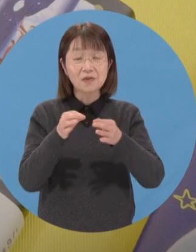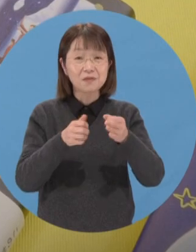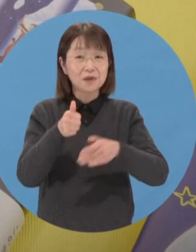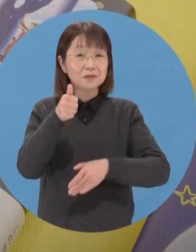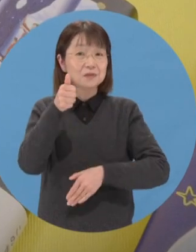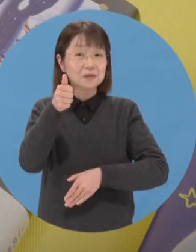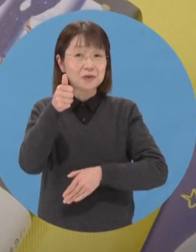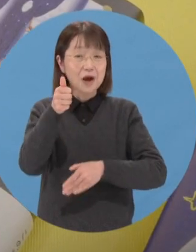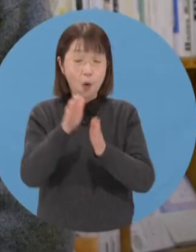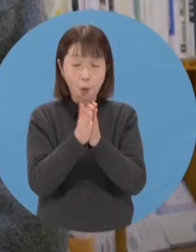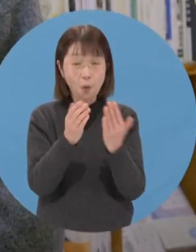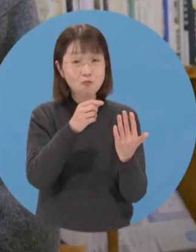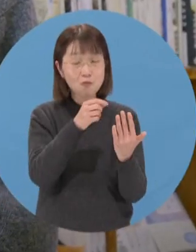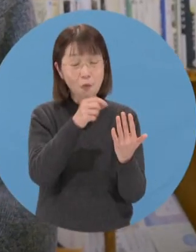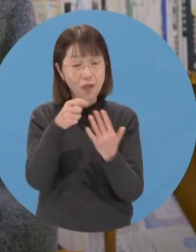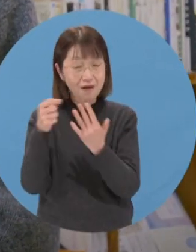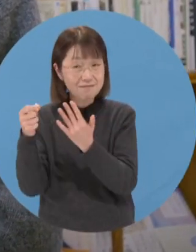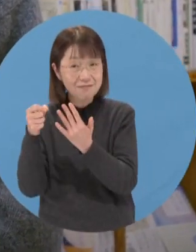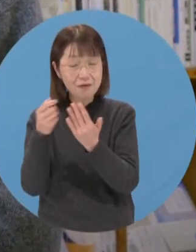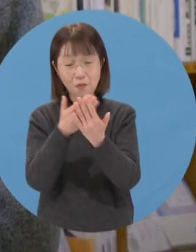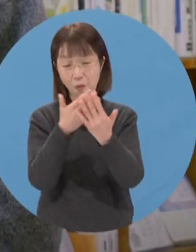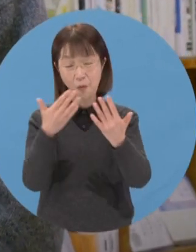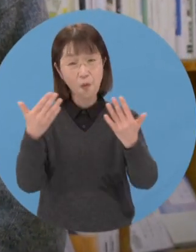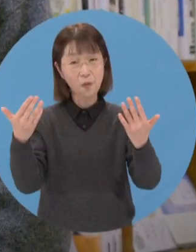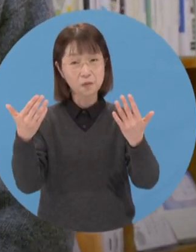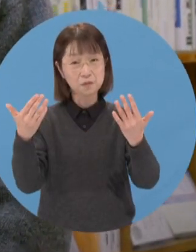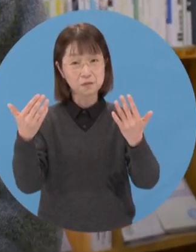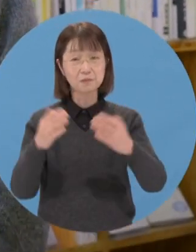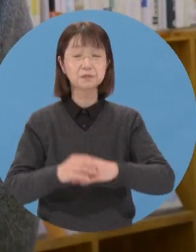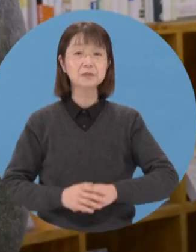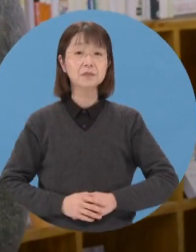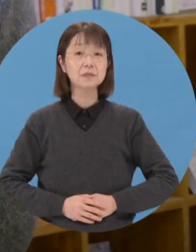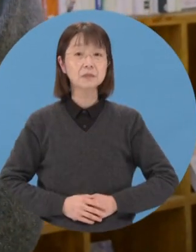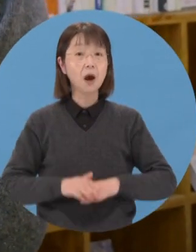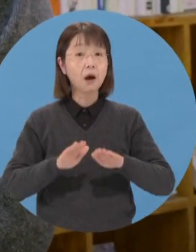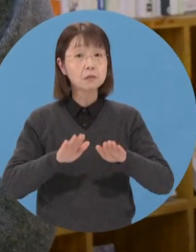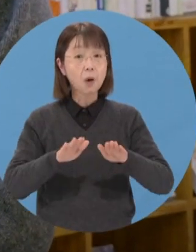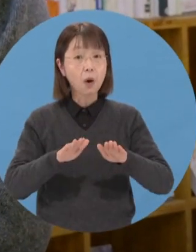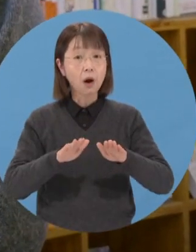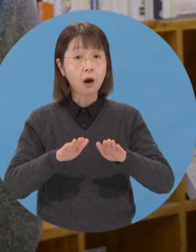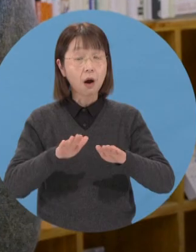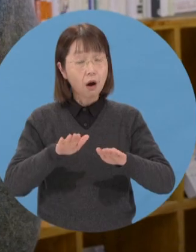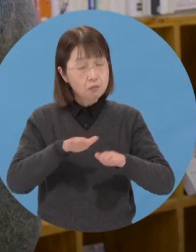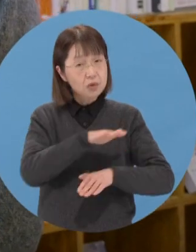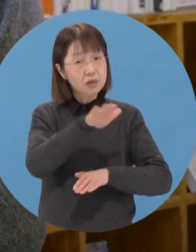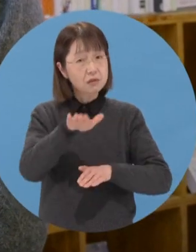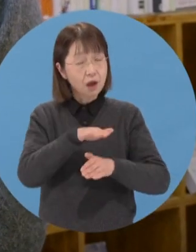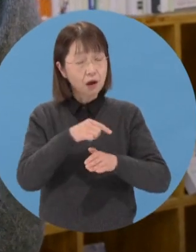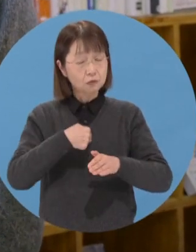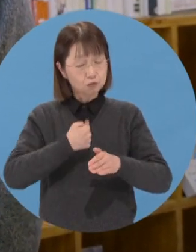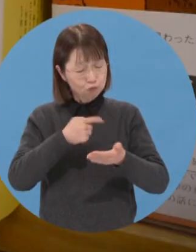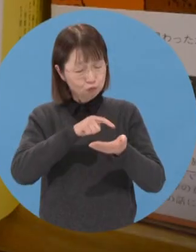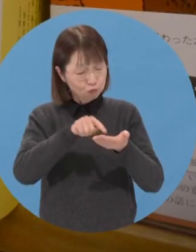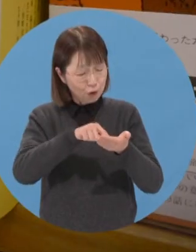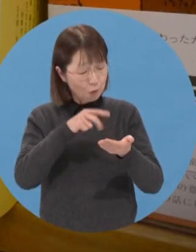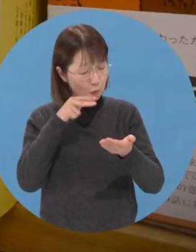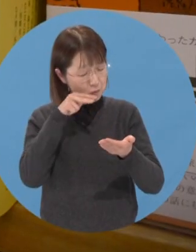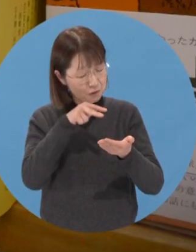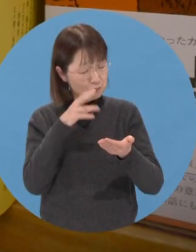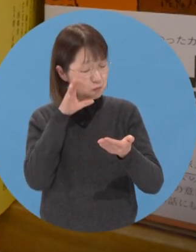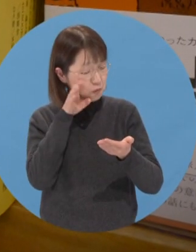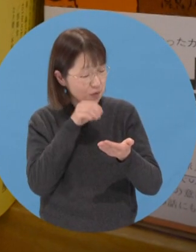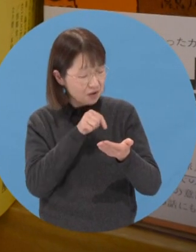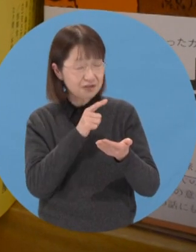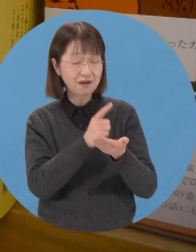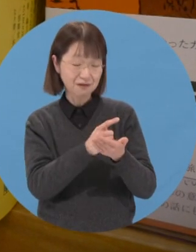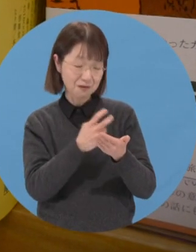ぶ。 今はどうしてもこうスマホを片手に自分の好きな興味だけに行っちゃいがちなんですけれども、本屋さんって